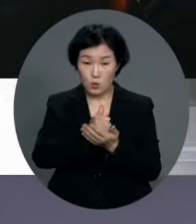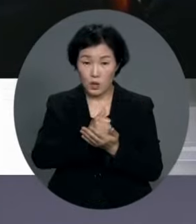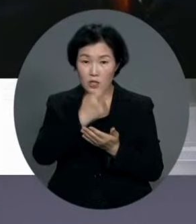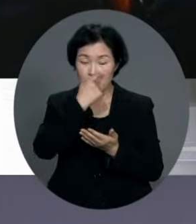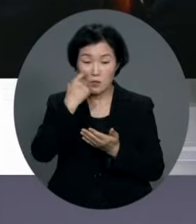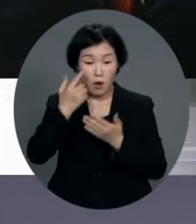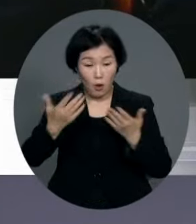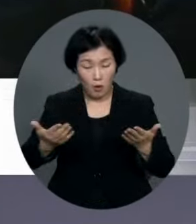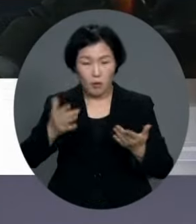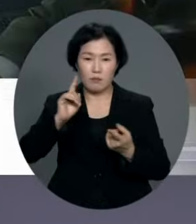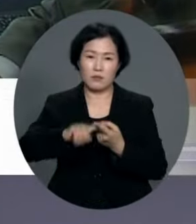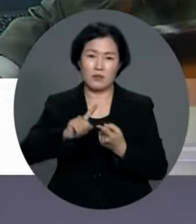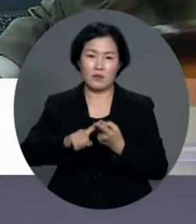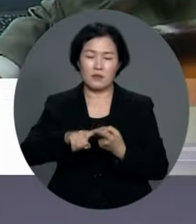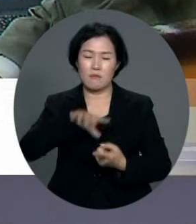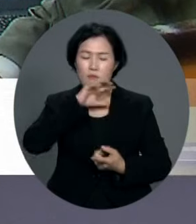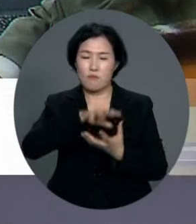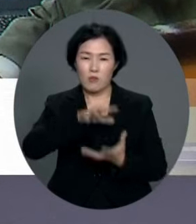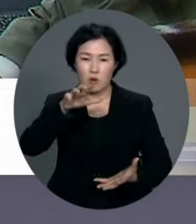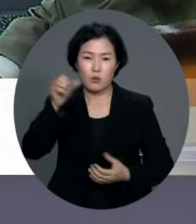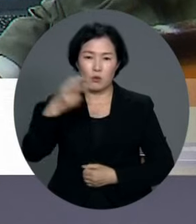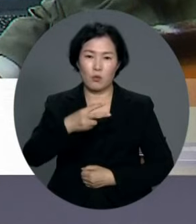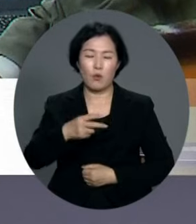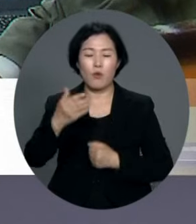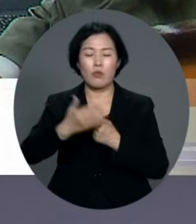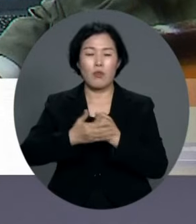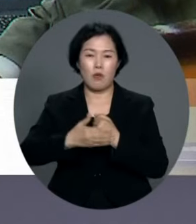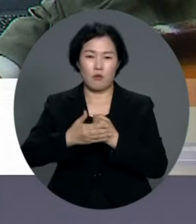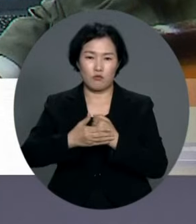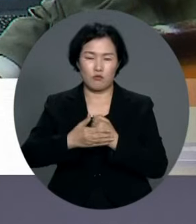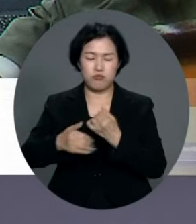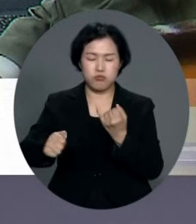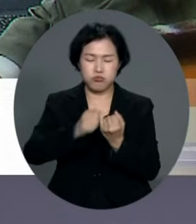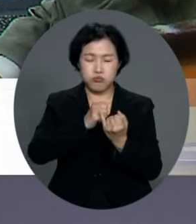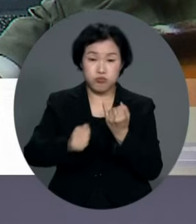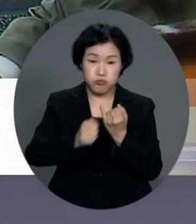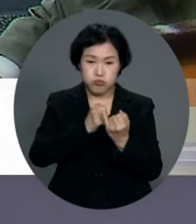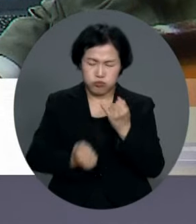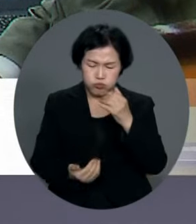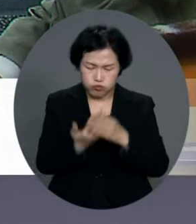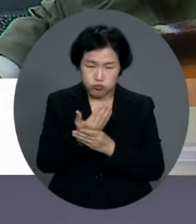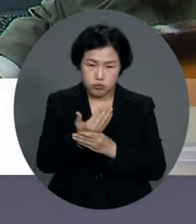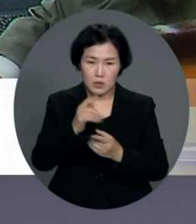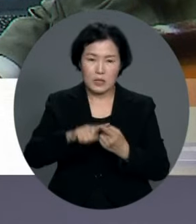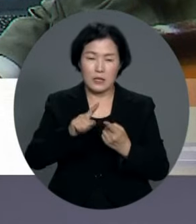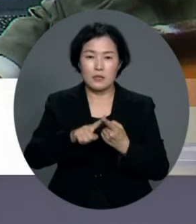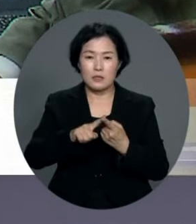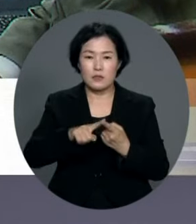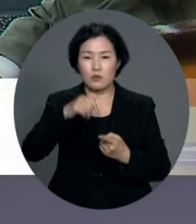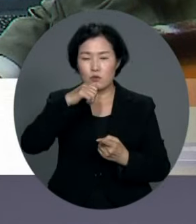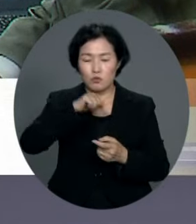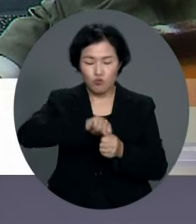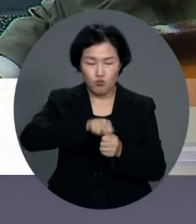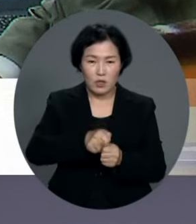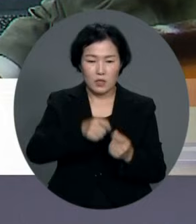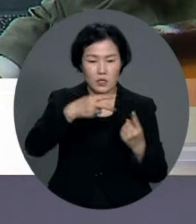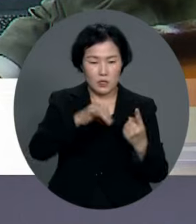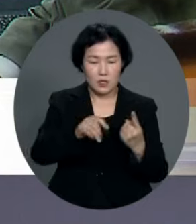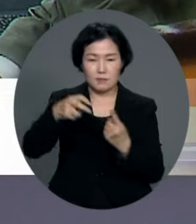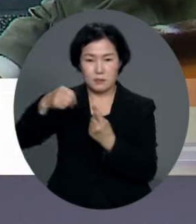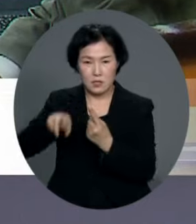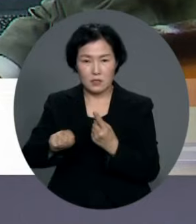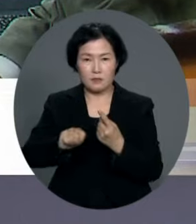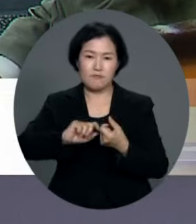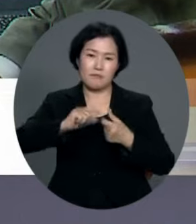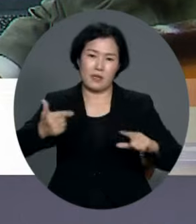잇따랐습니다. 법원 국감에서는 대구판 돌려차기 사건 관련 고무줄 양형이 도마 위에 올랐습니다. 조재현